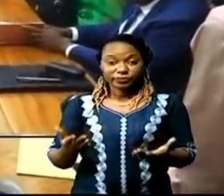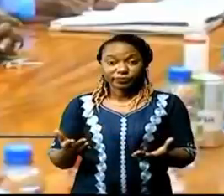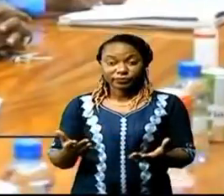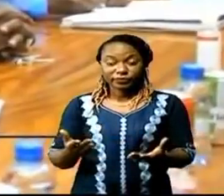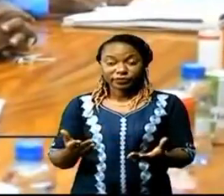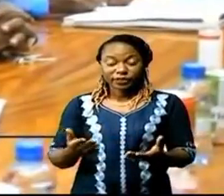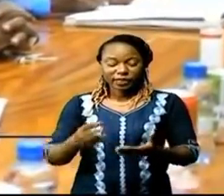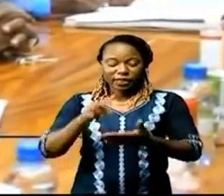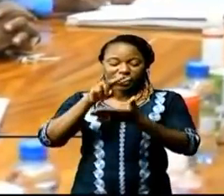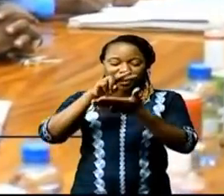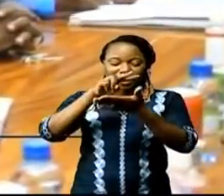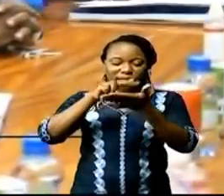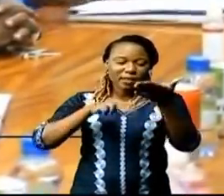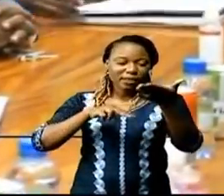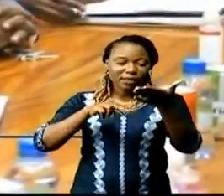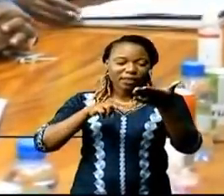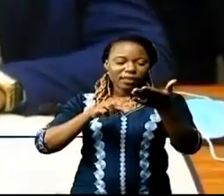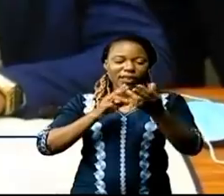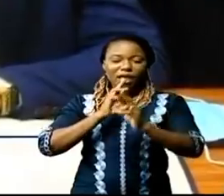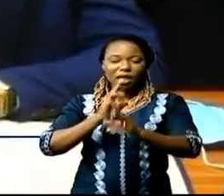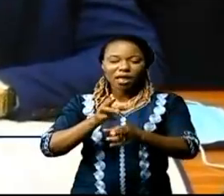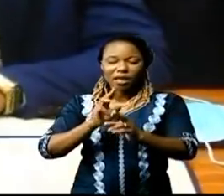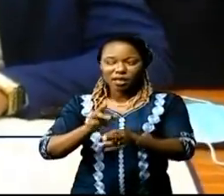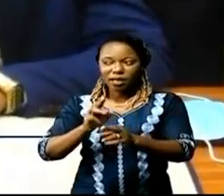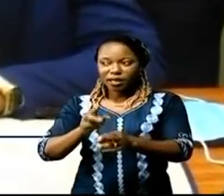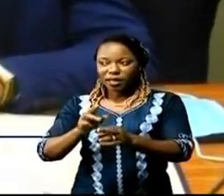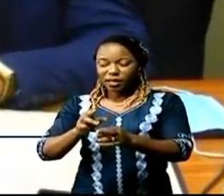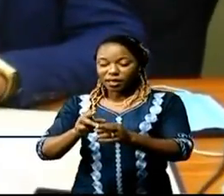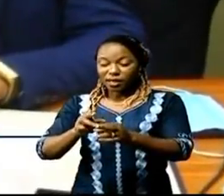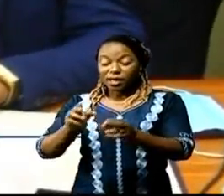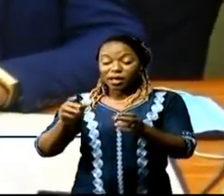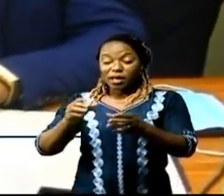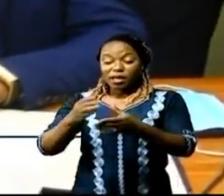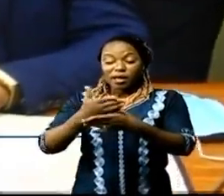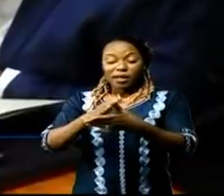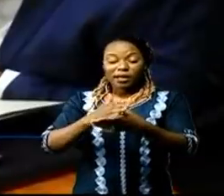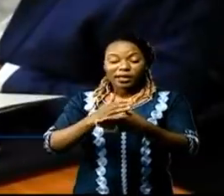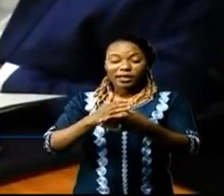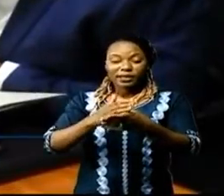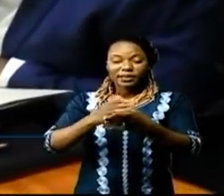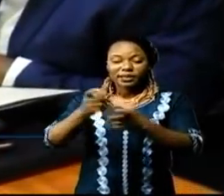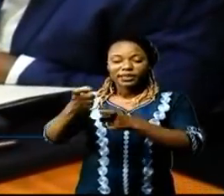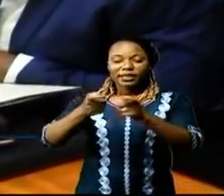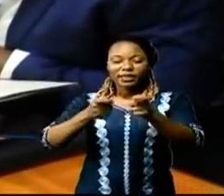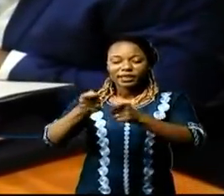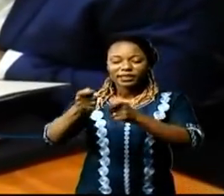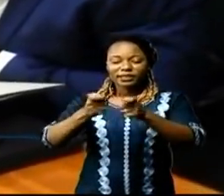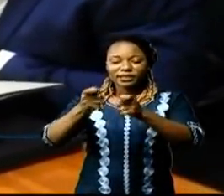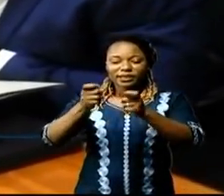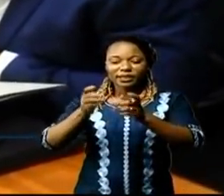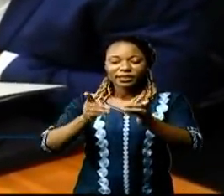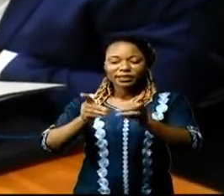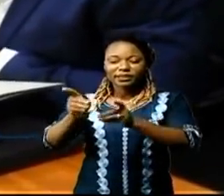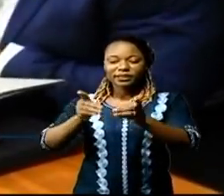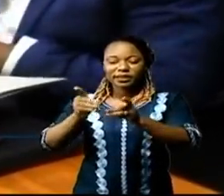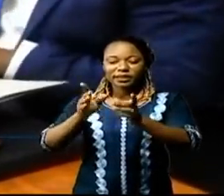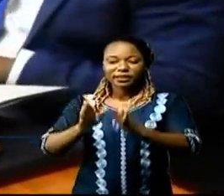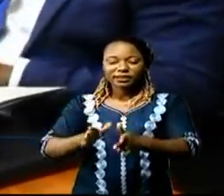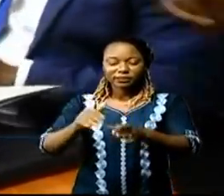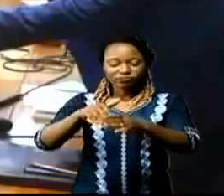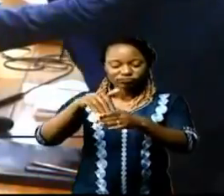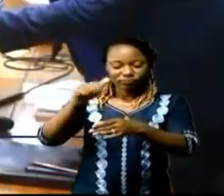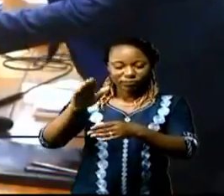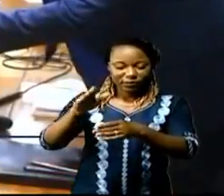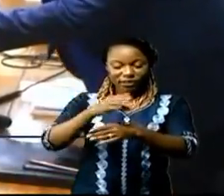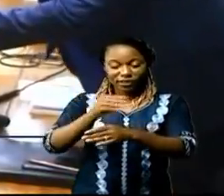procès-verbaux, échange de signataires entre le directeur général sortant Gaspard Kabongo et le nouveau directeur général Jean-Mabi